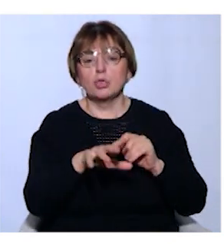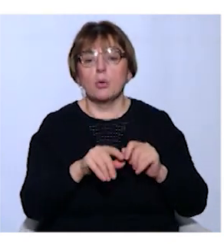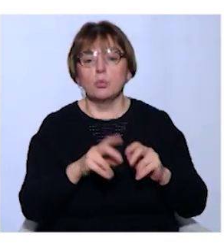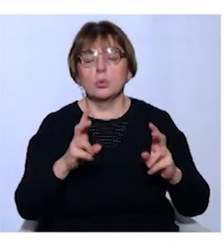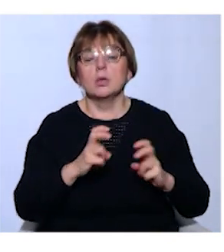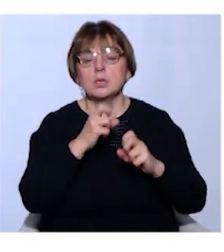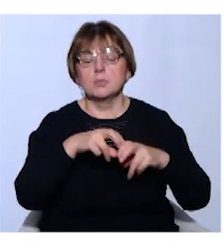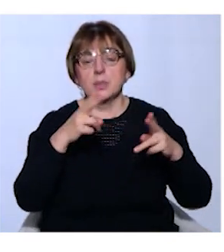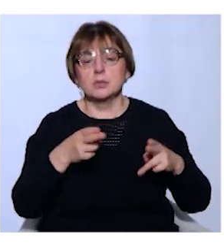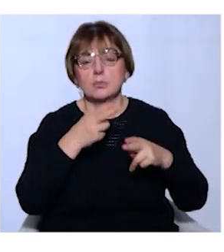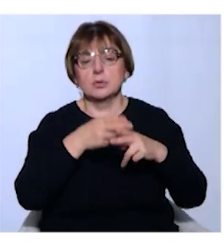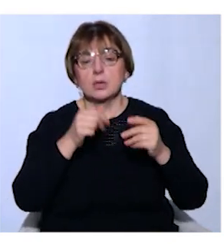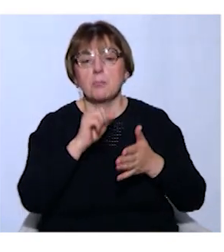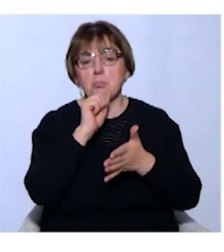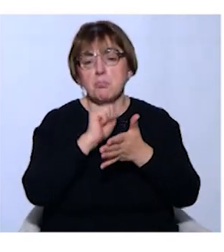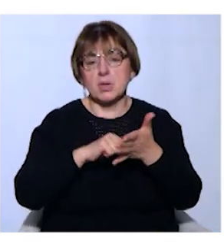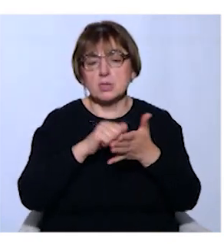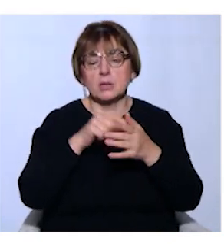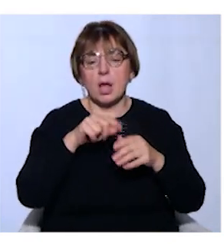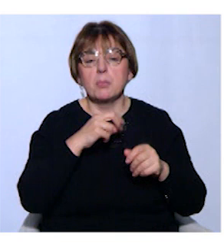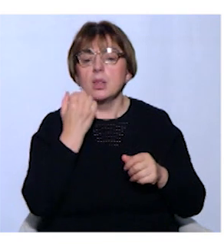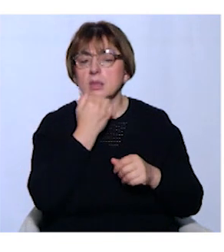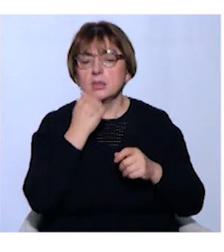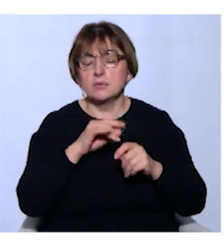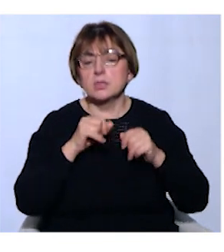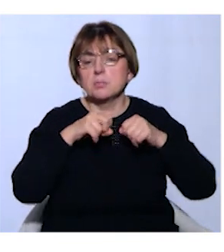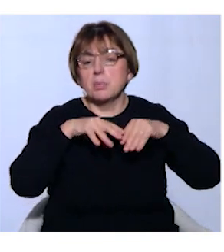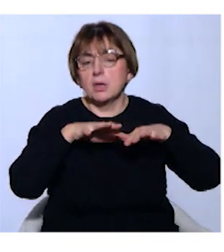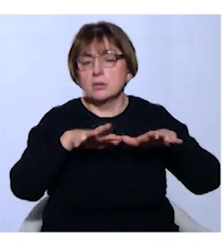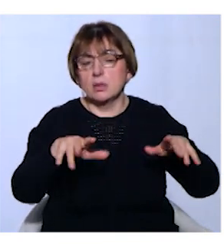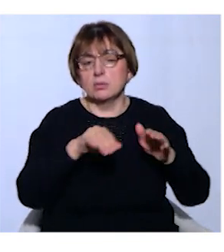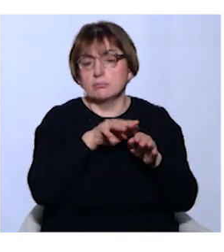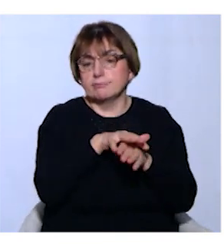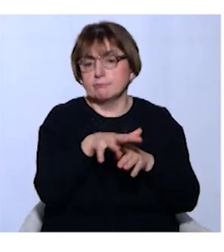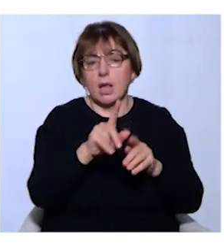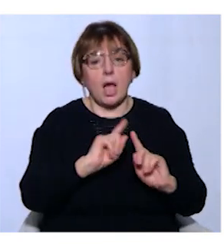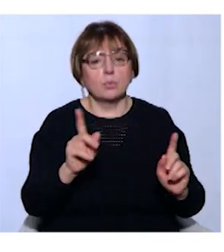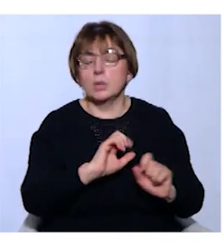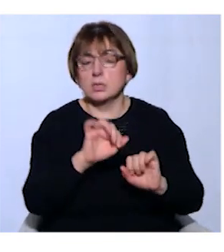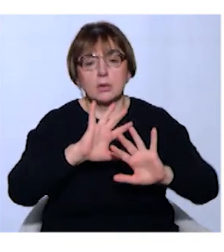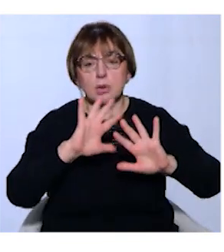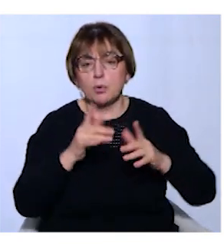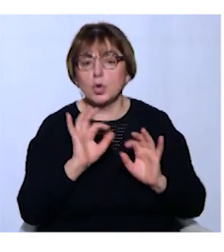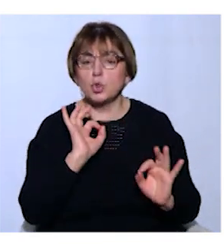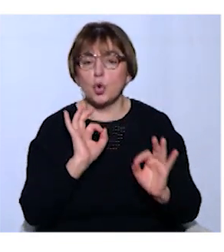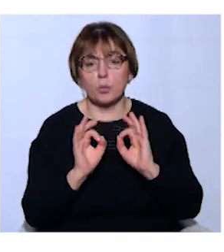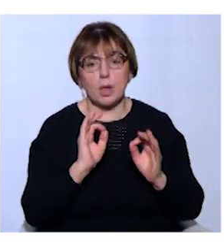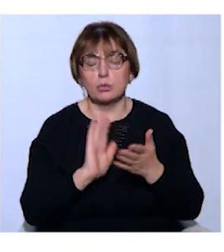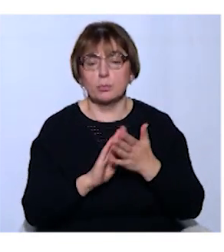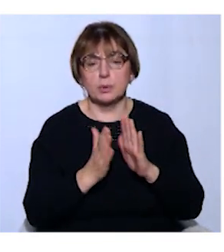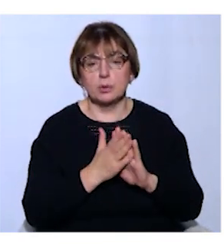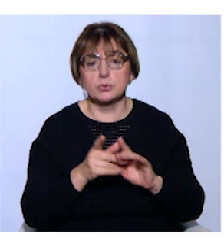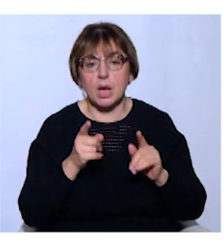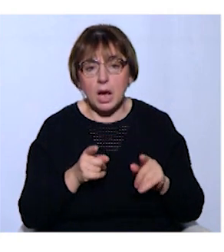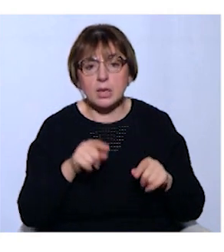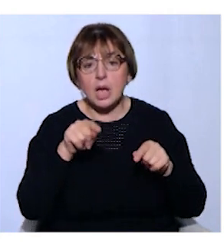ელექტროსადგურებზე, რომელმაც გამოიწვია ამ ნივთიერებების გამოჟონვა, რომელიც სინამდვილეში არ უნდა მომხდარიყო ნორმალურ პირობებში, და